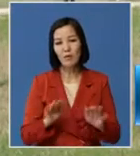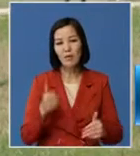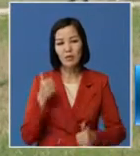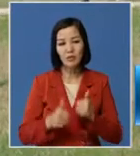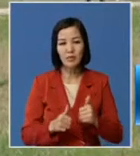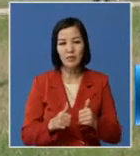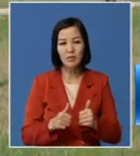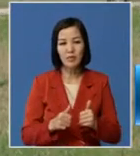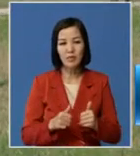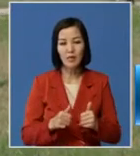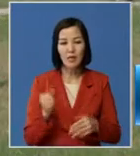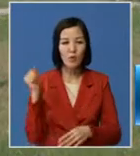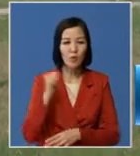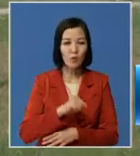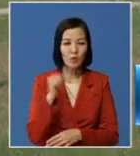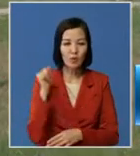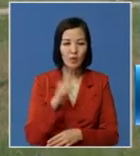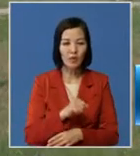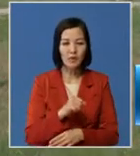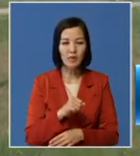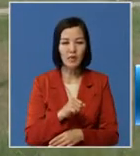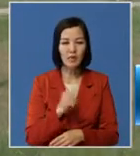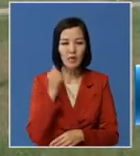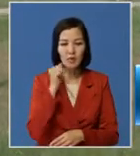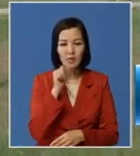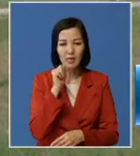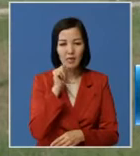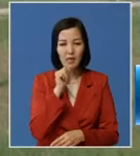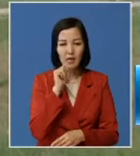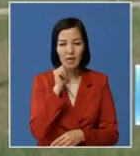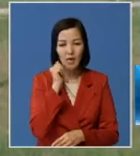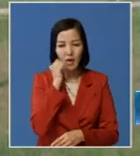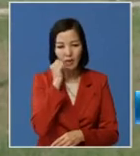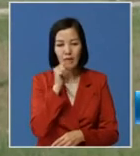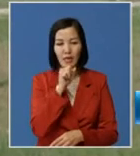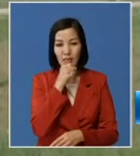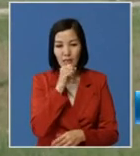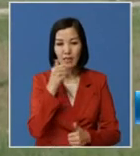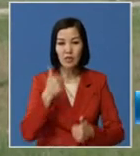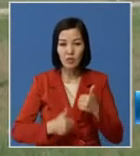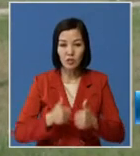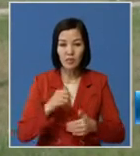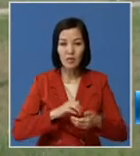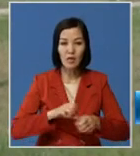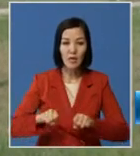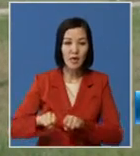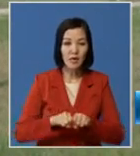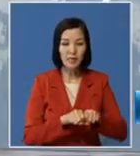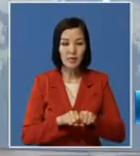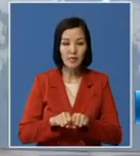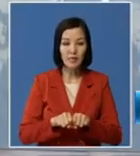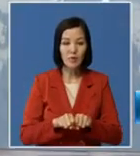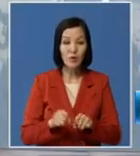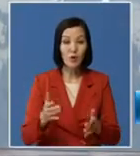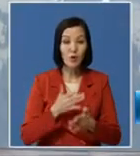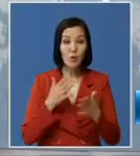жаңағы аталар қол күресі, апалар қол күресі, аталар арқан тартуы, апалар жаңағы арқан тартуы, сондай